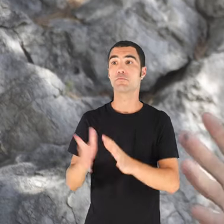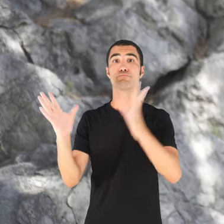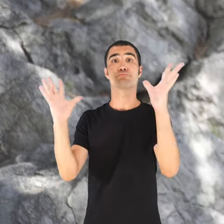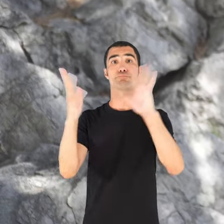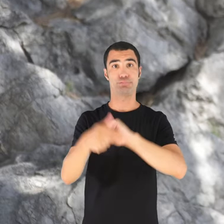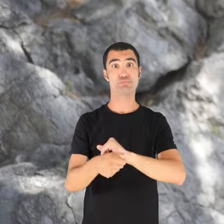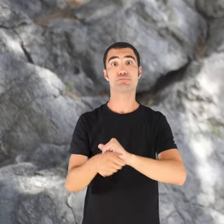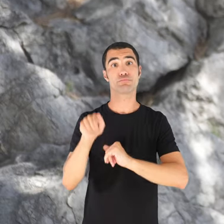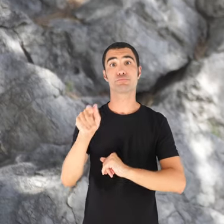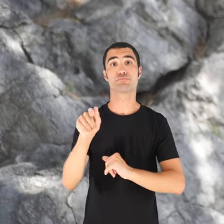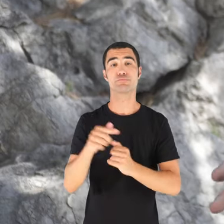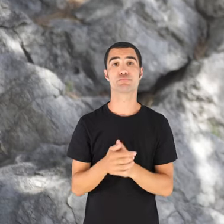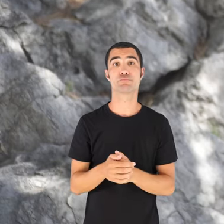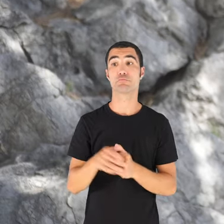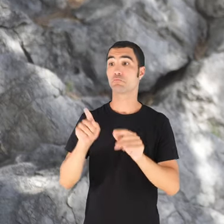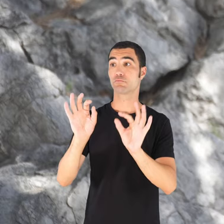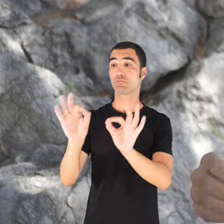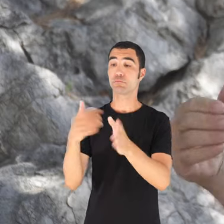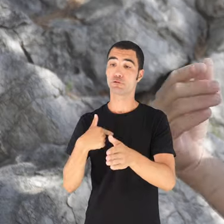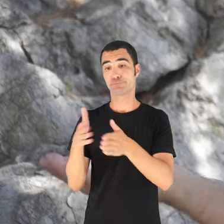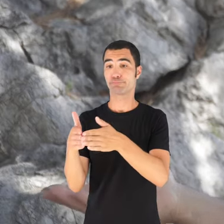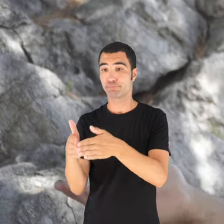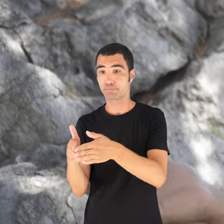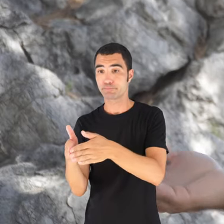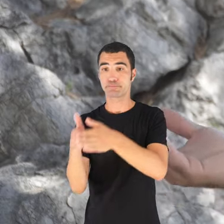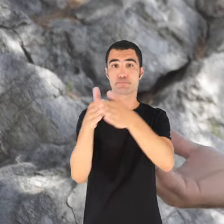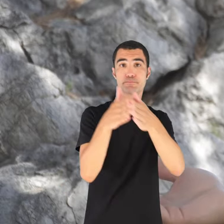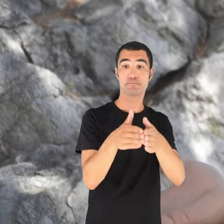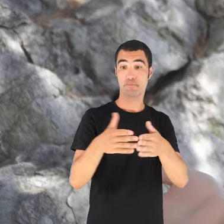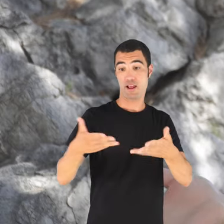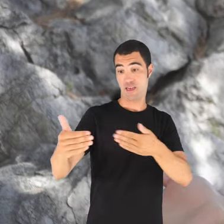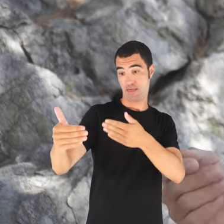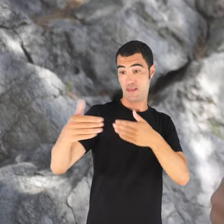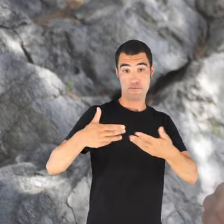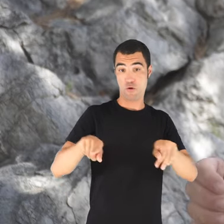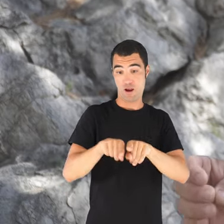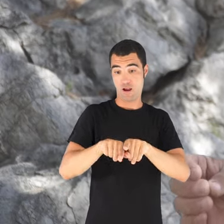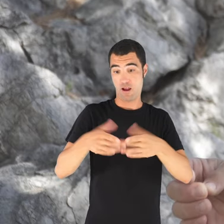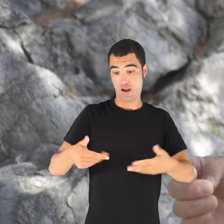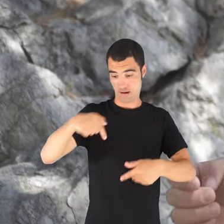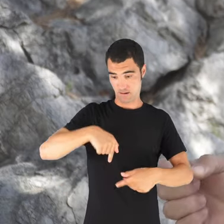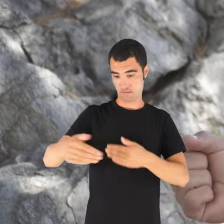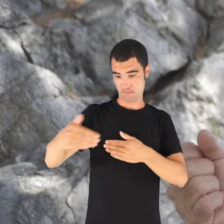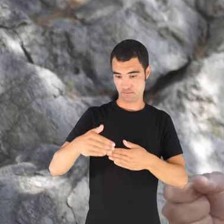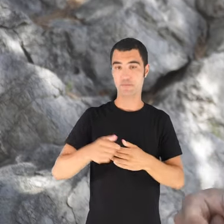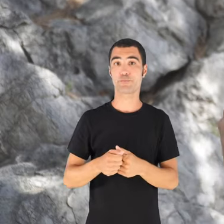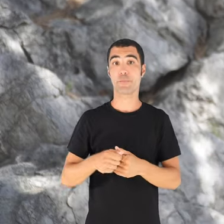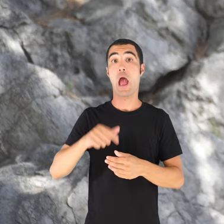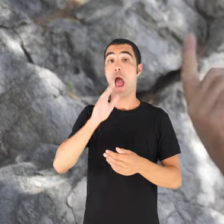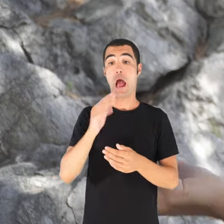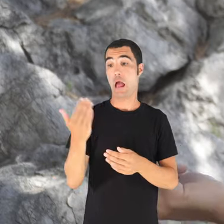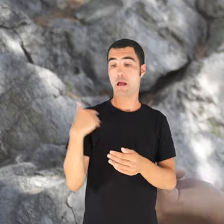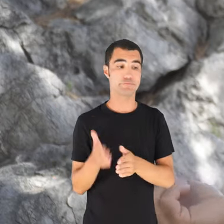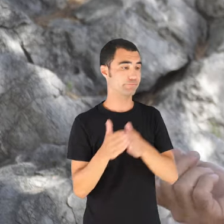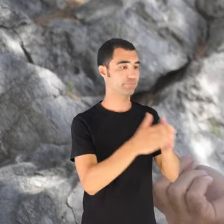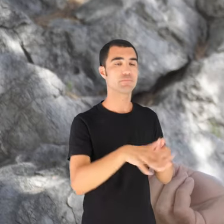la varen tomar, d'allà no varen moure una micona més cap aquí on som, i ara finalment ens hem mogut